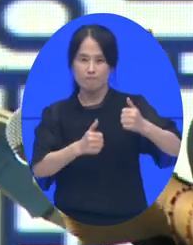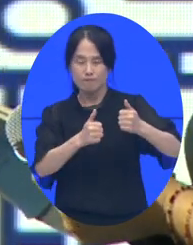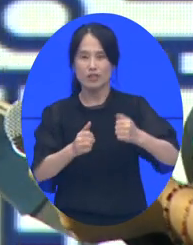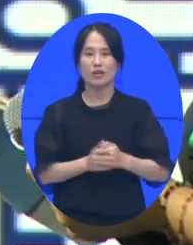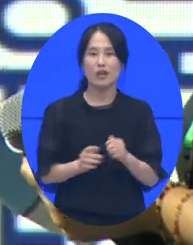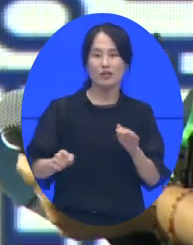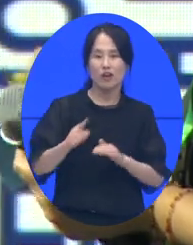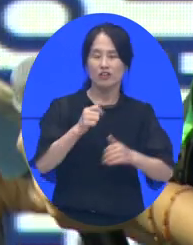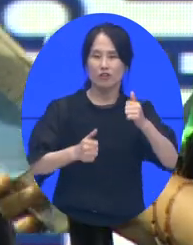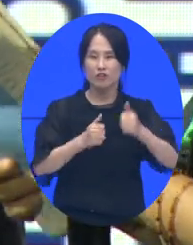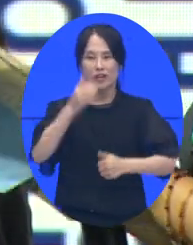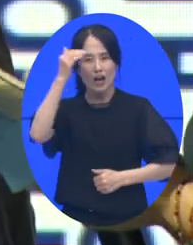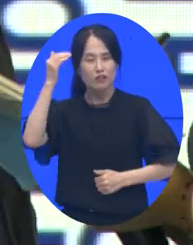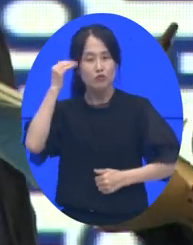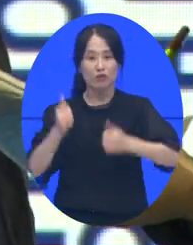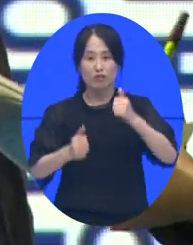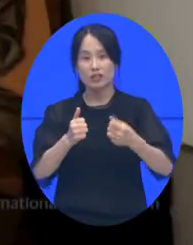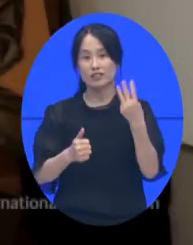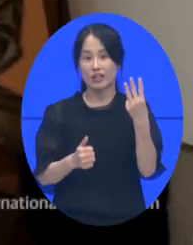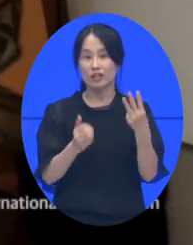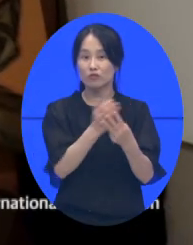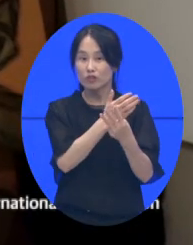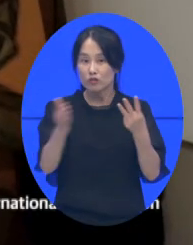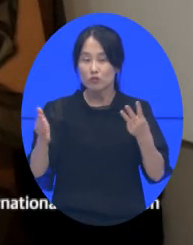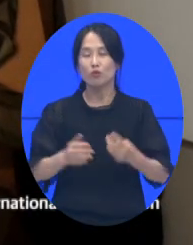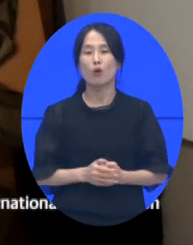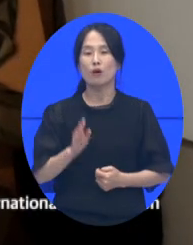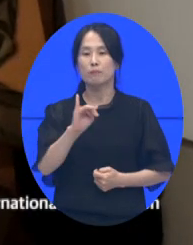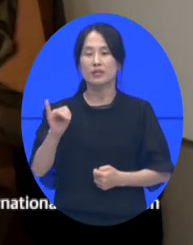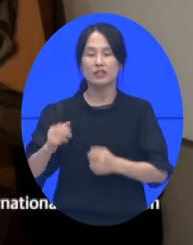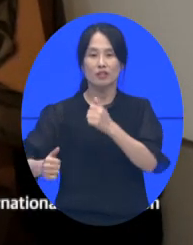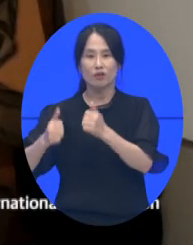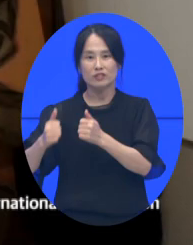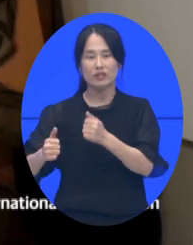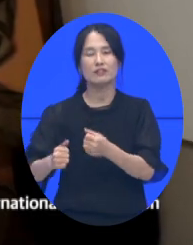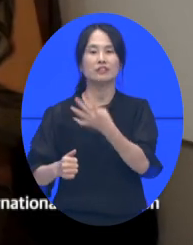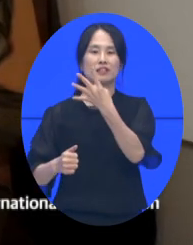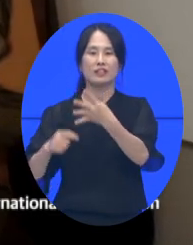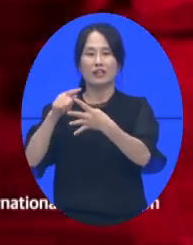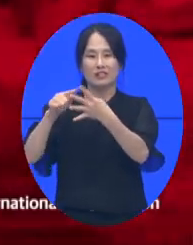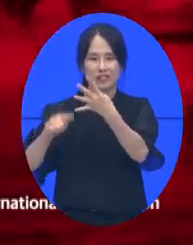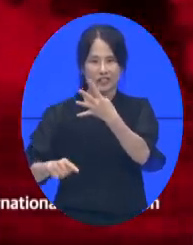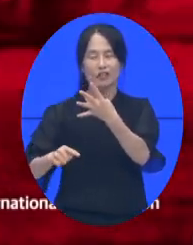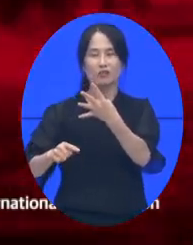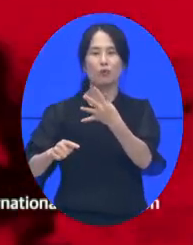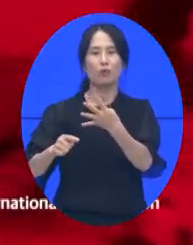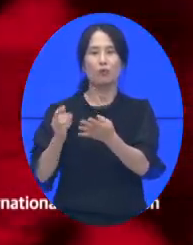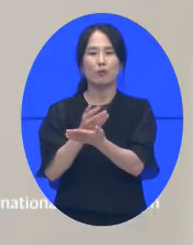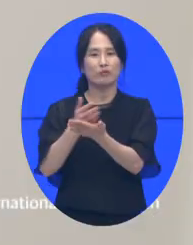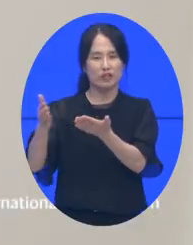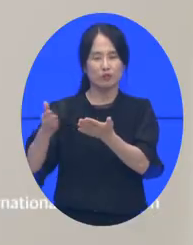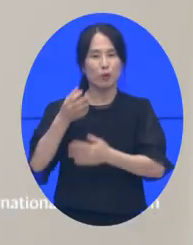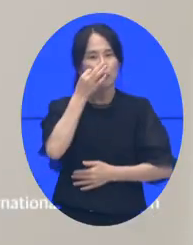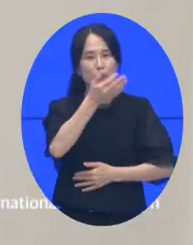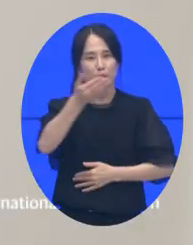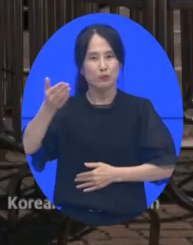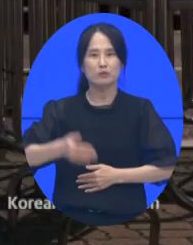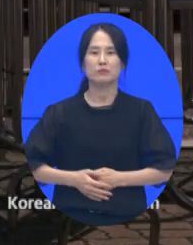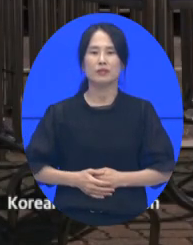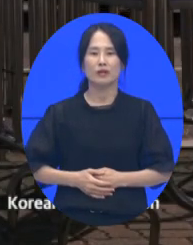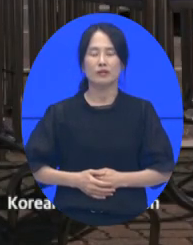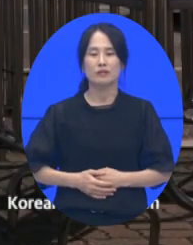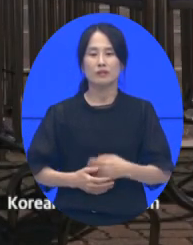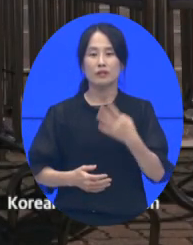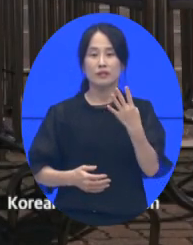프런티어 경쟁 한국 경쟁으로 구분하고 비경쟁 섹션은 베리테 다큐픽션 에세이 익스펜디드 기획전으로